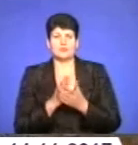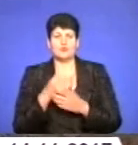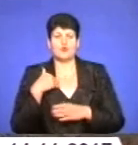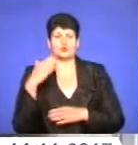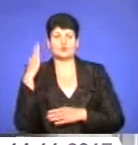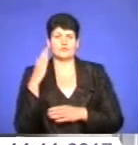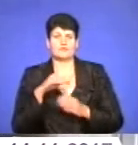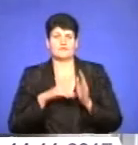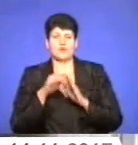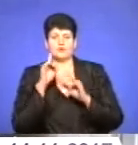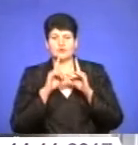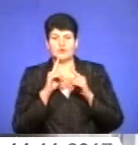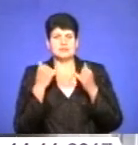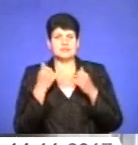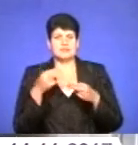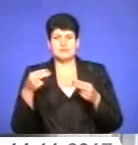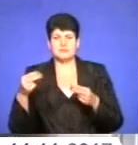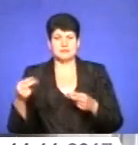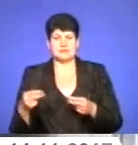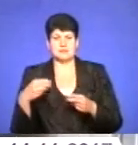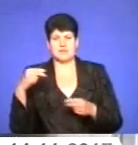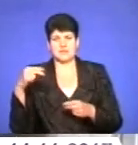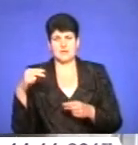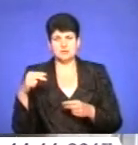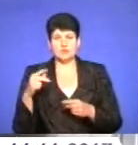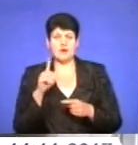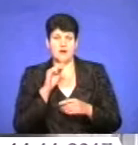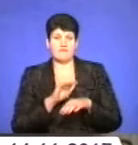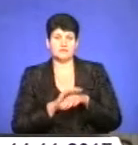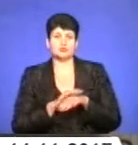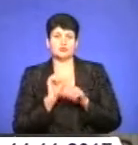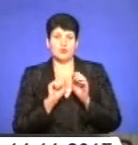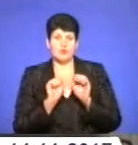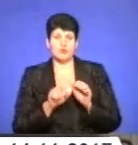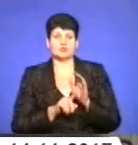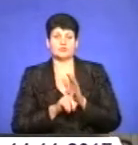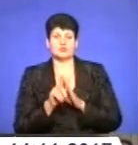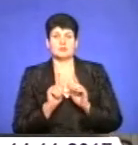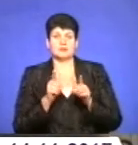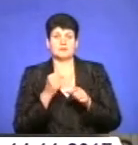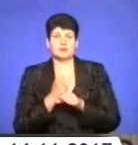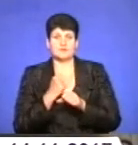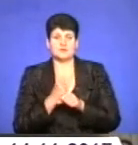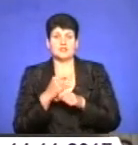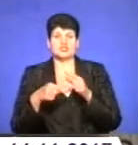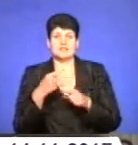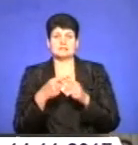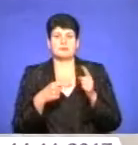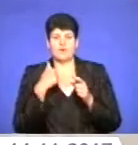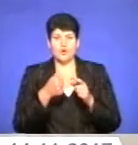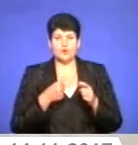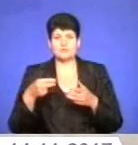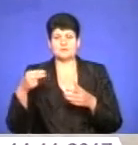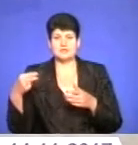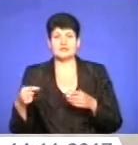Верховною Радою і наразі не підписаний президентом, а фактично може вступити в дію півроку після підписання. Тим часом